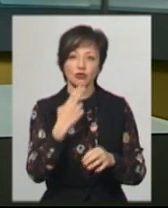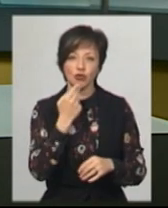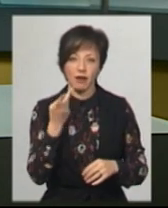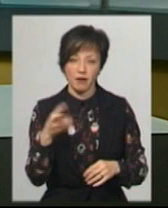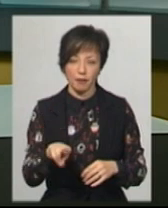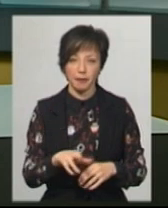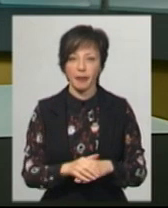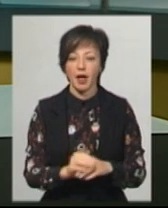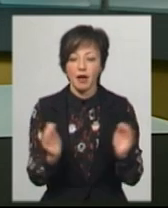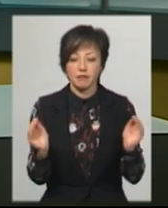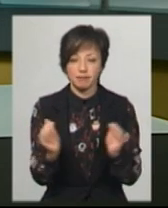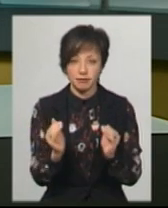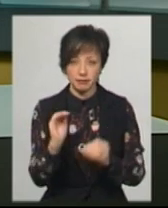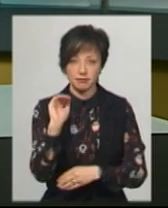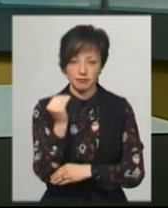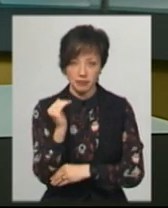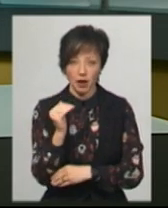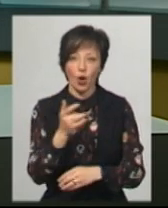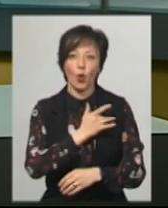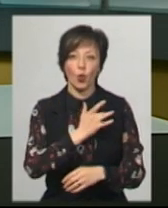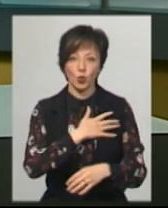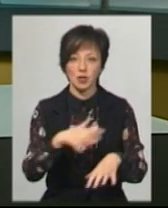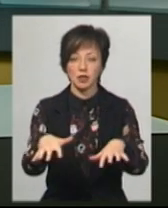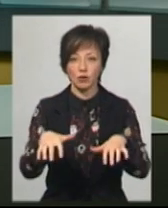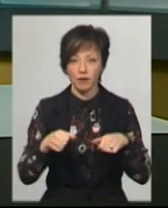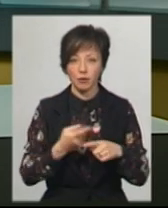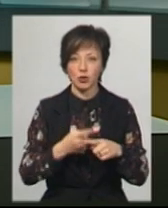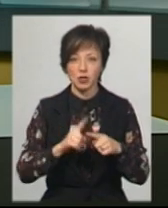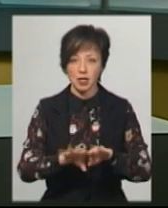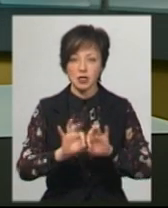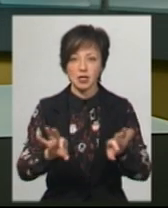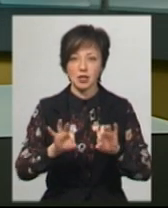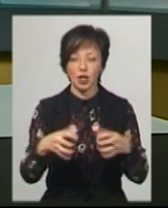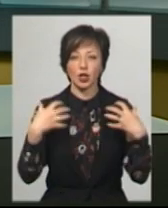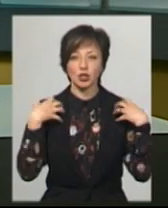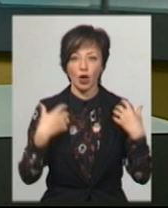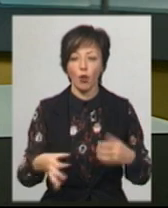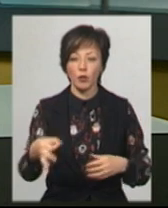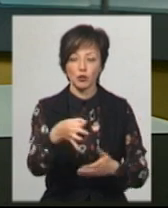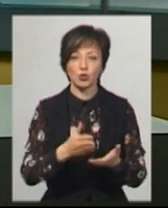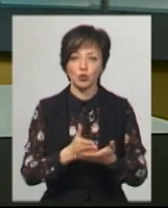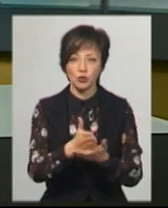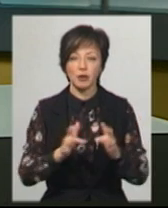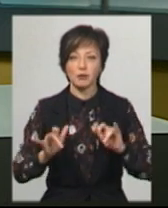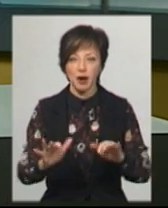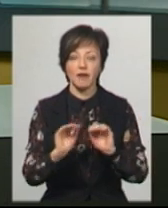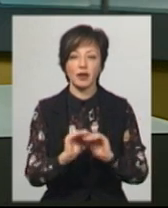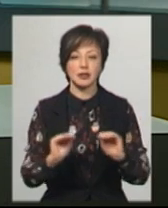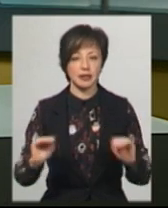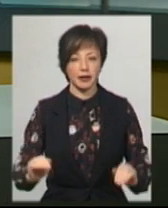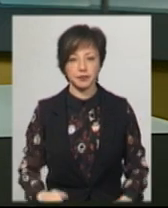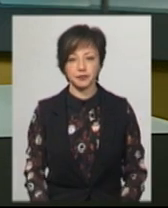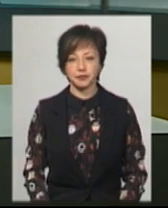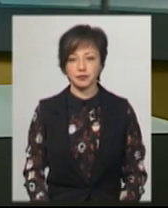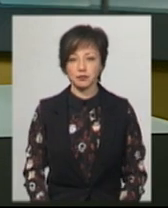включно. Немовля, яке фігурує у справі, усиновили. Про це Суспільному сказала начальниця обласної служби у справах дітей Ніна Магур.